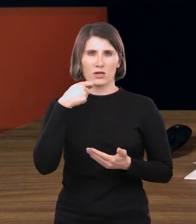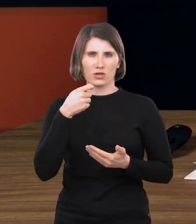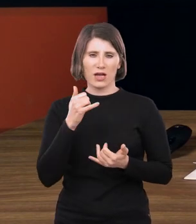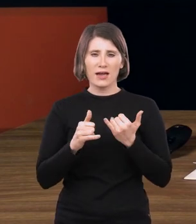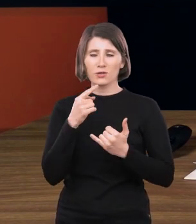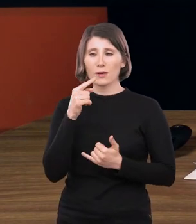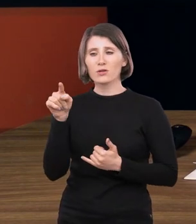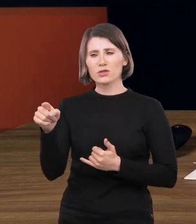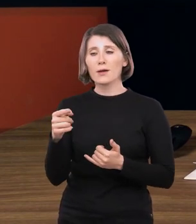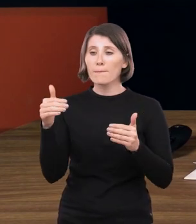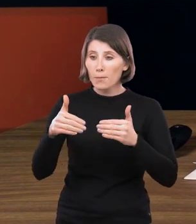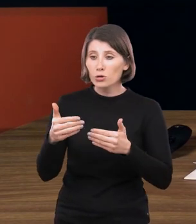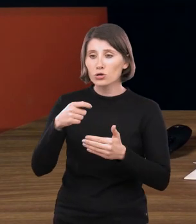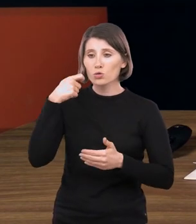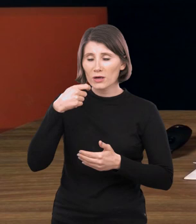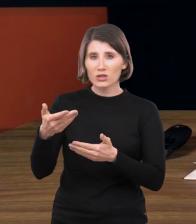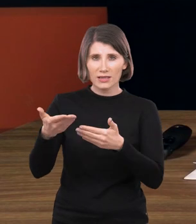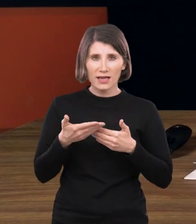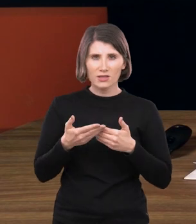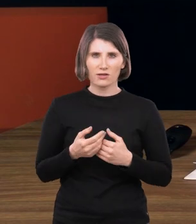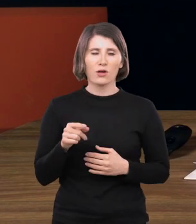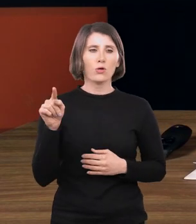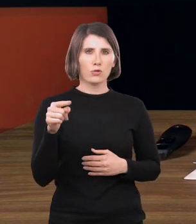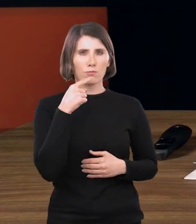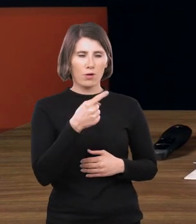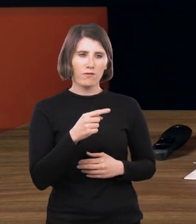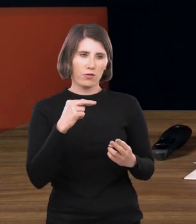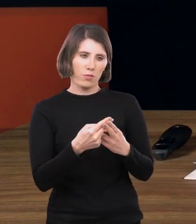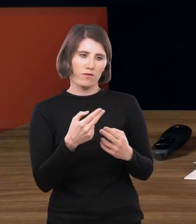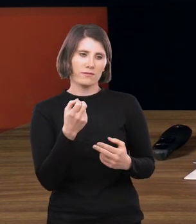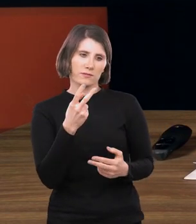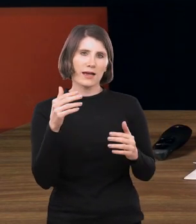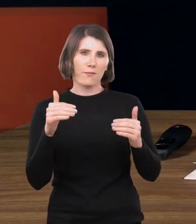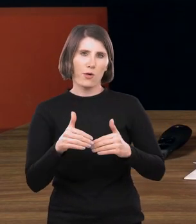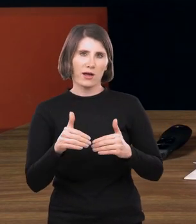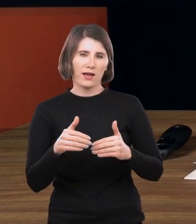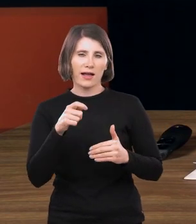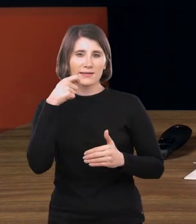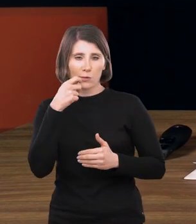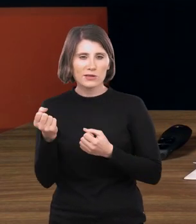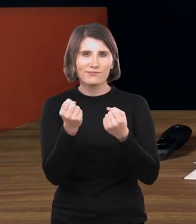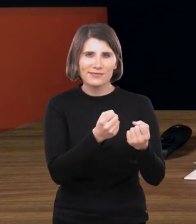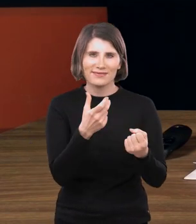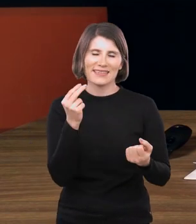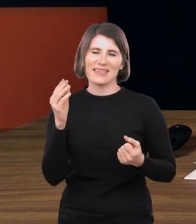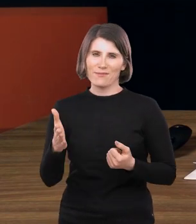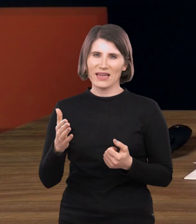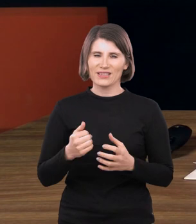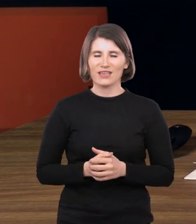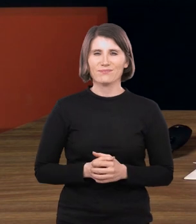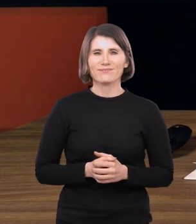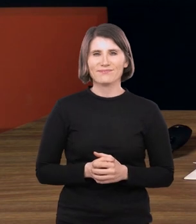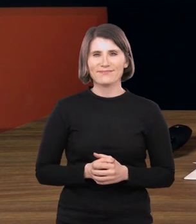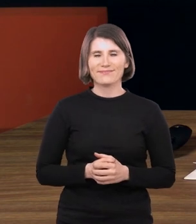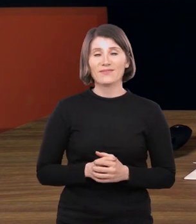kiedy odpowiedź może być tak, mógłbym, ale nie uzyskamy tego, co chcemy. Ważne jest też, żeby